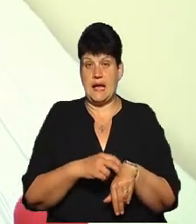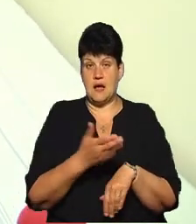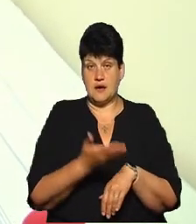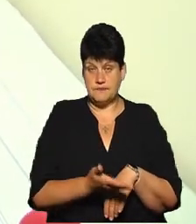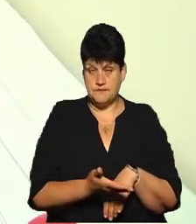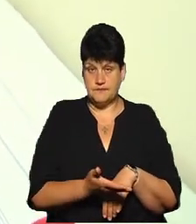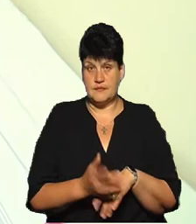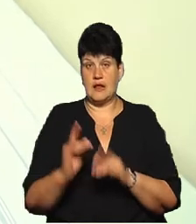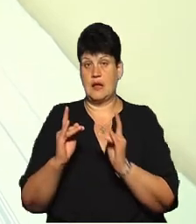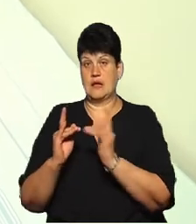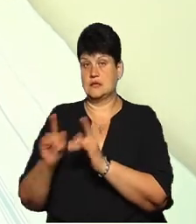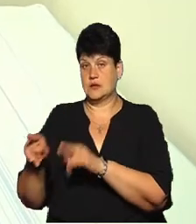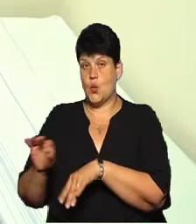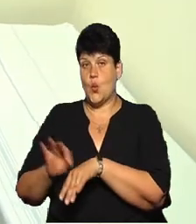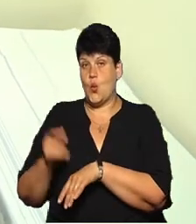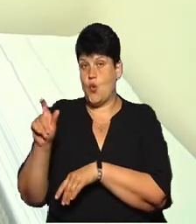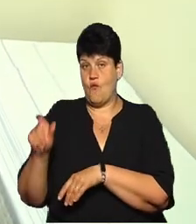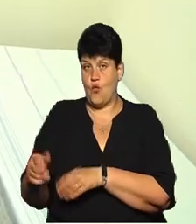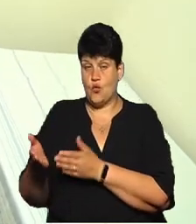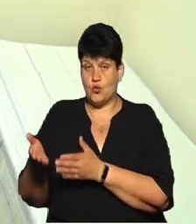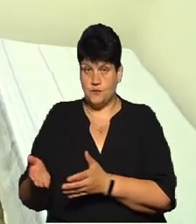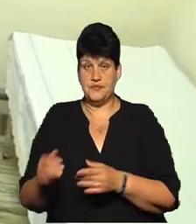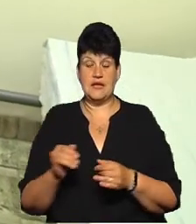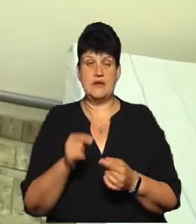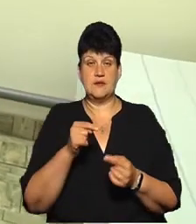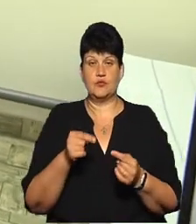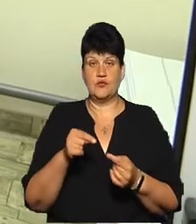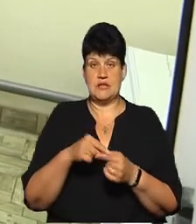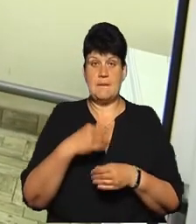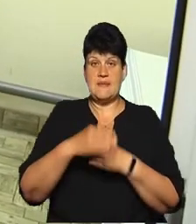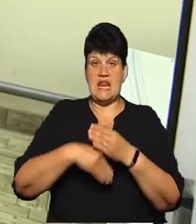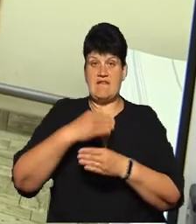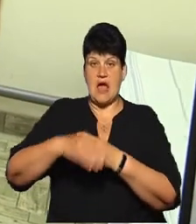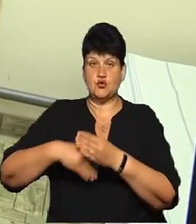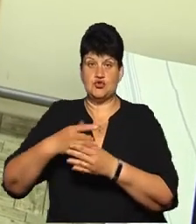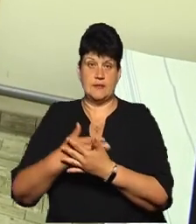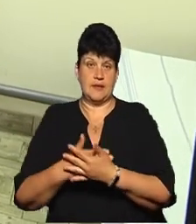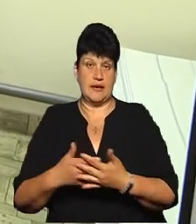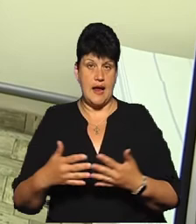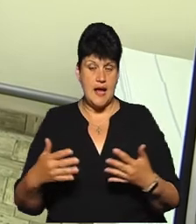для хворого, є відповідно перев'язочні матеріали, є відповідно